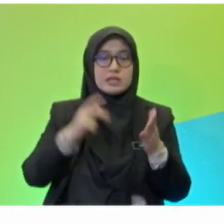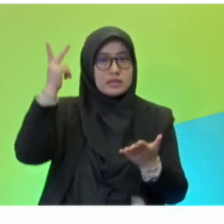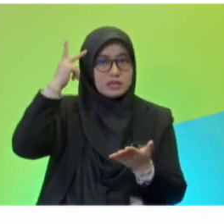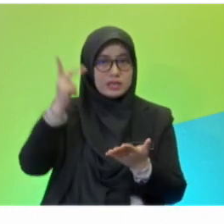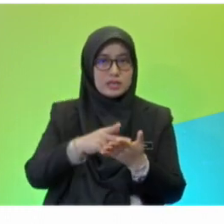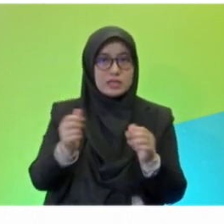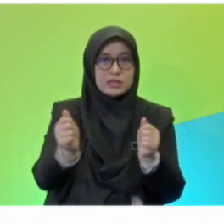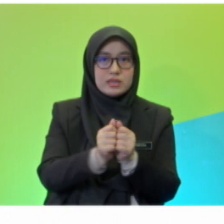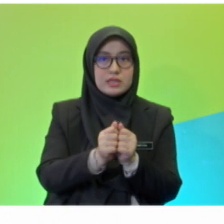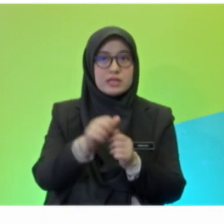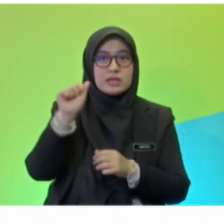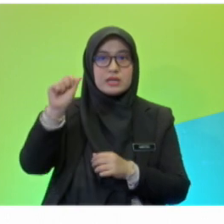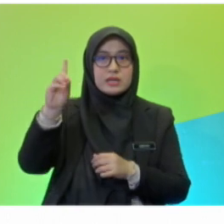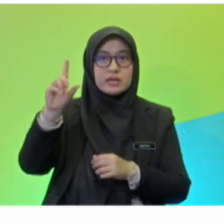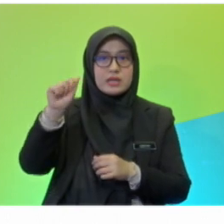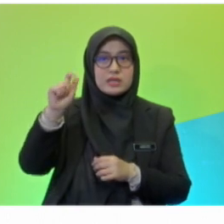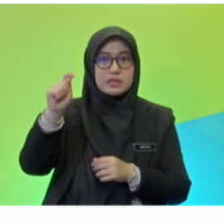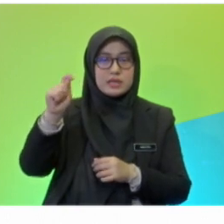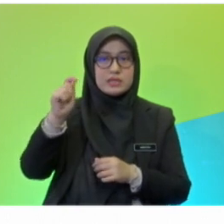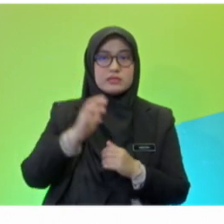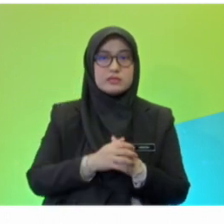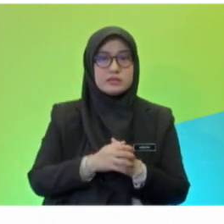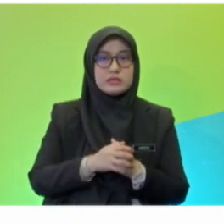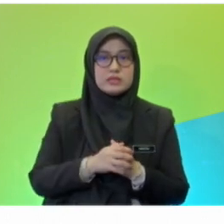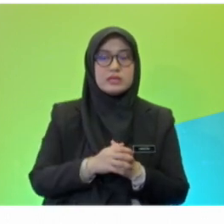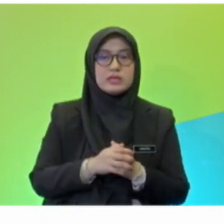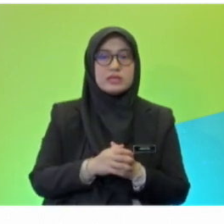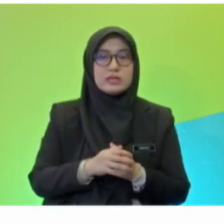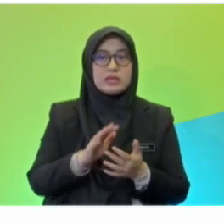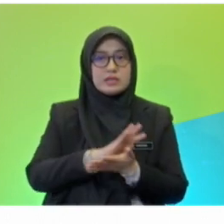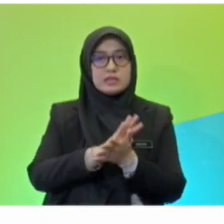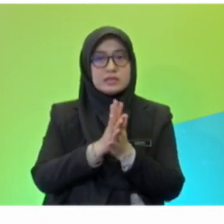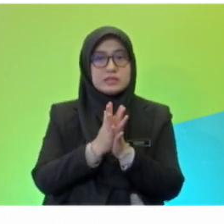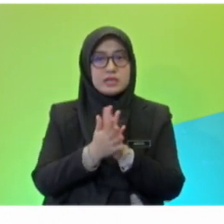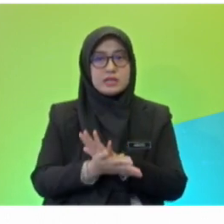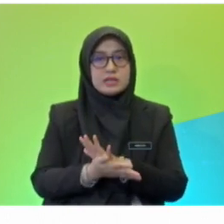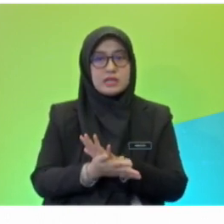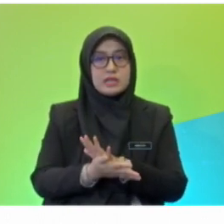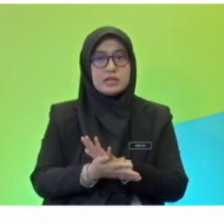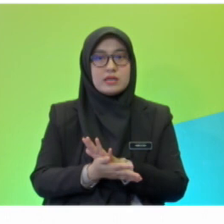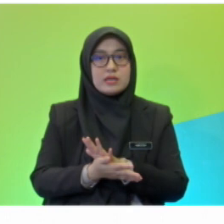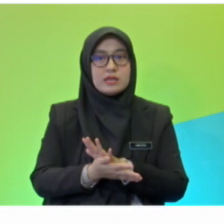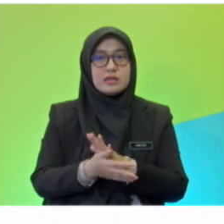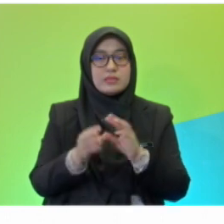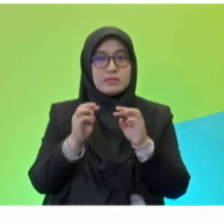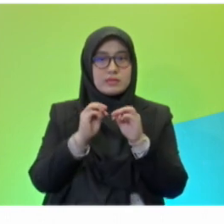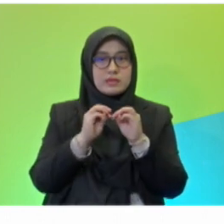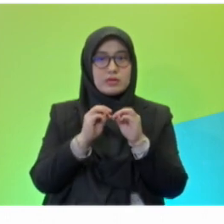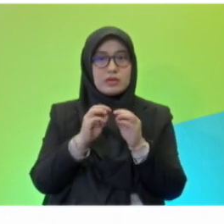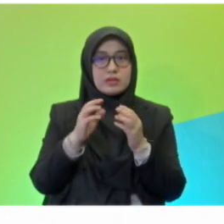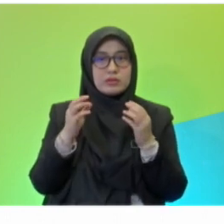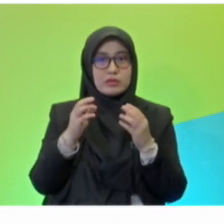perundingan bahwa ke mahkamah keras kepala tak boleh nak bawa bincang benda-benda kita buat